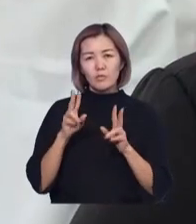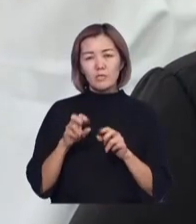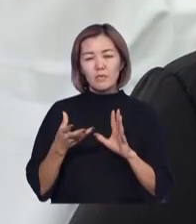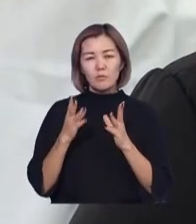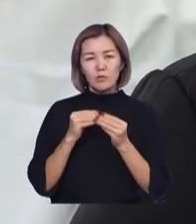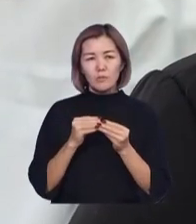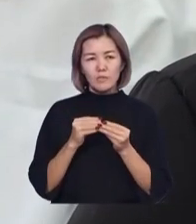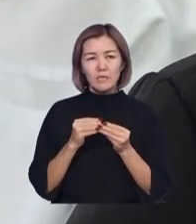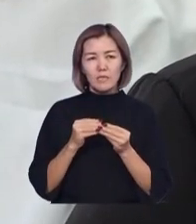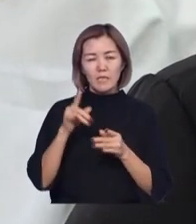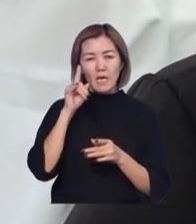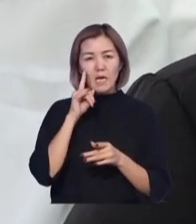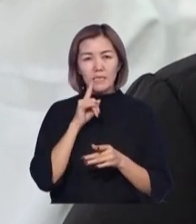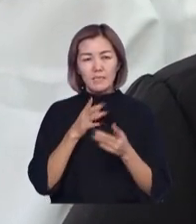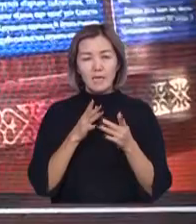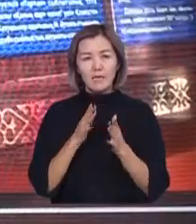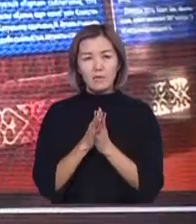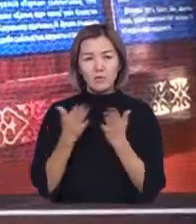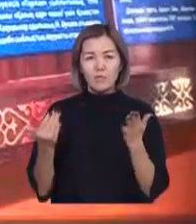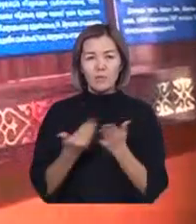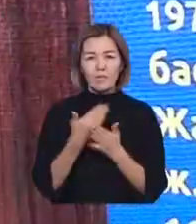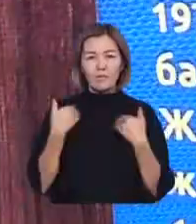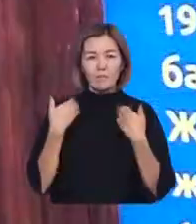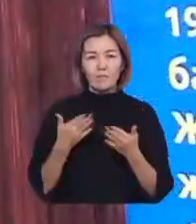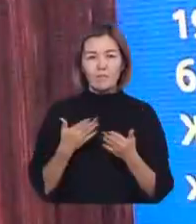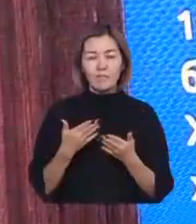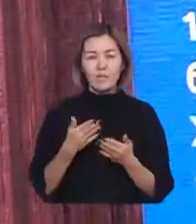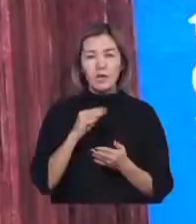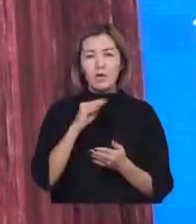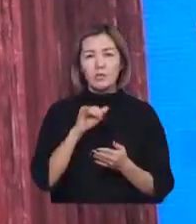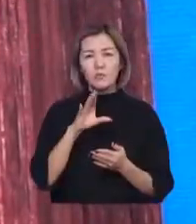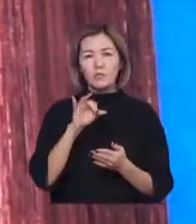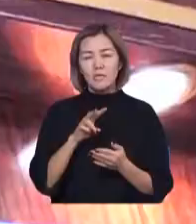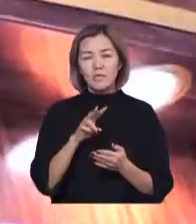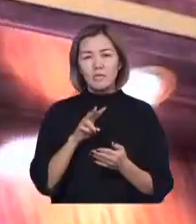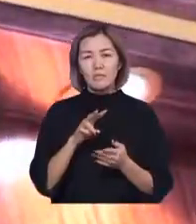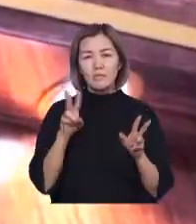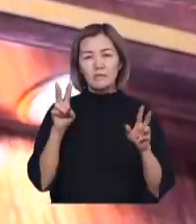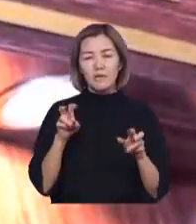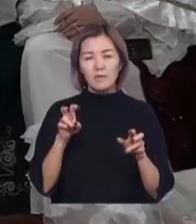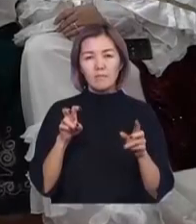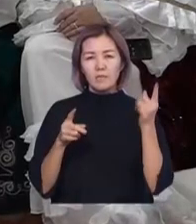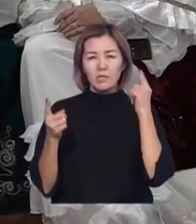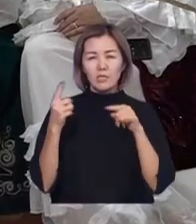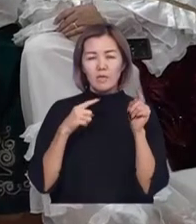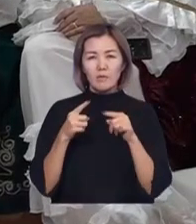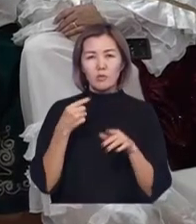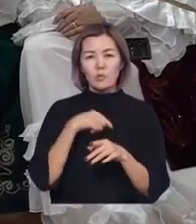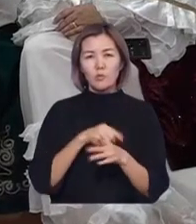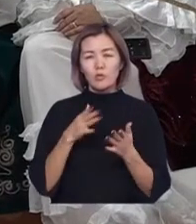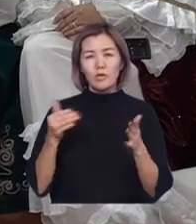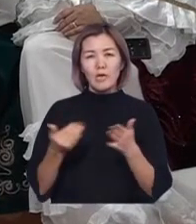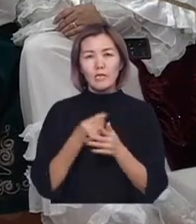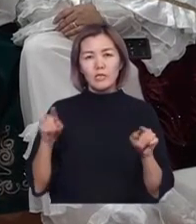еңбектерімен қазақ көркемсөз өнерінің қорын байытты. Ал бір ғана Жусан есі повесі оқырманға ой салып қана қоймай, ұлттың руханиятын